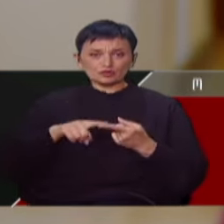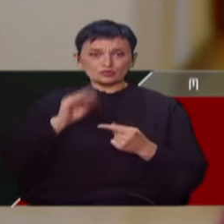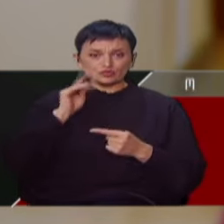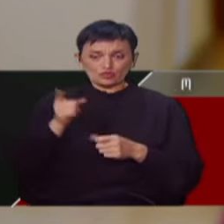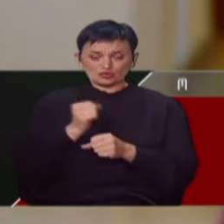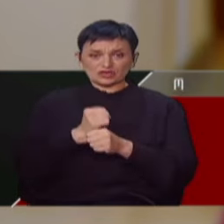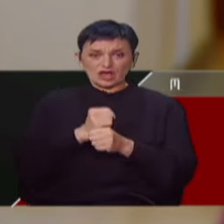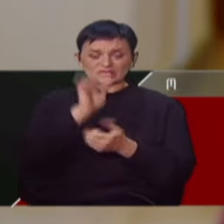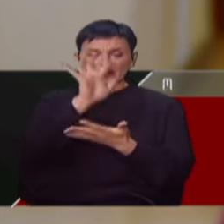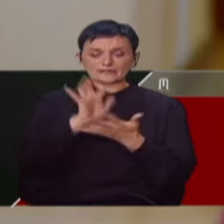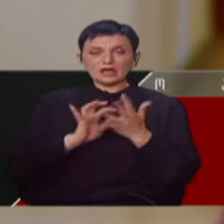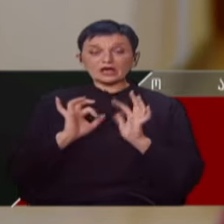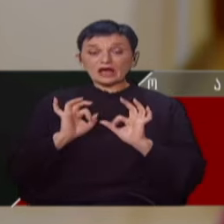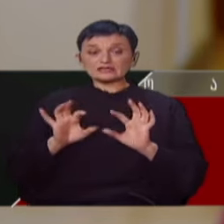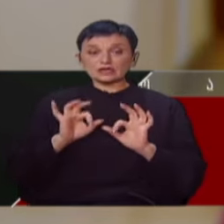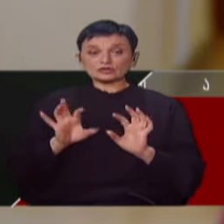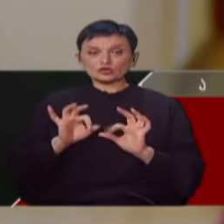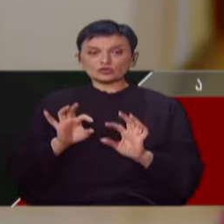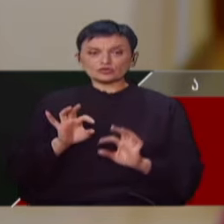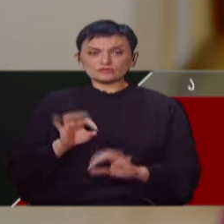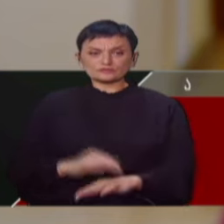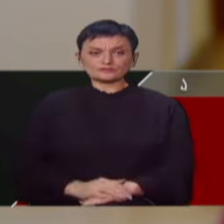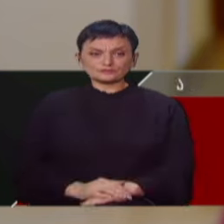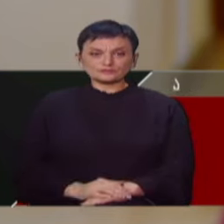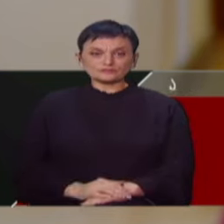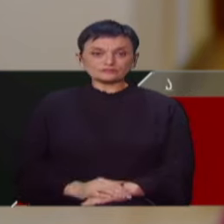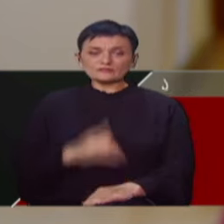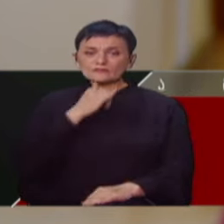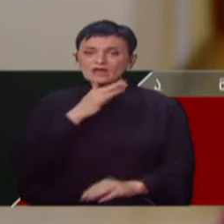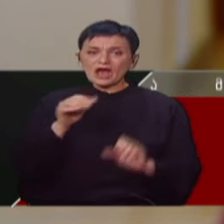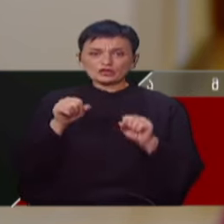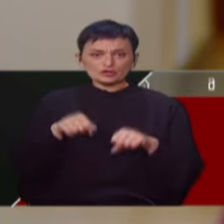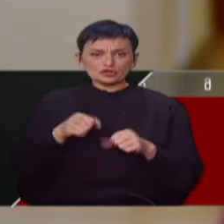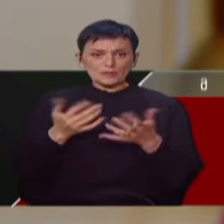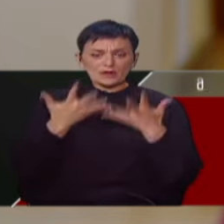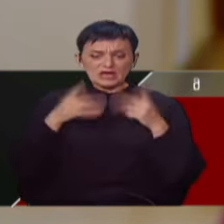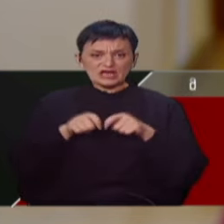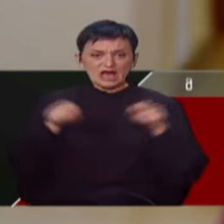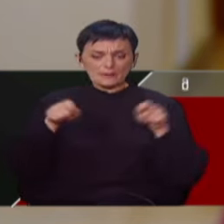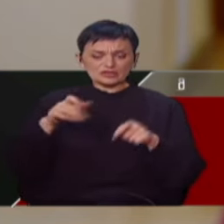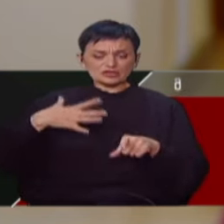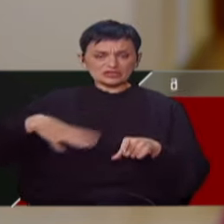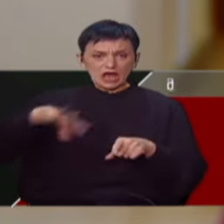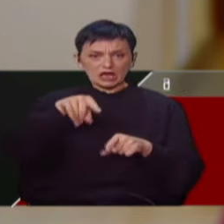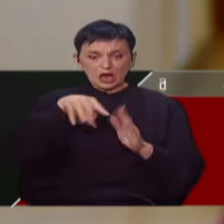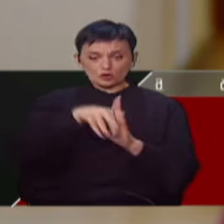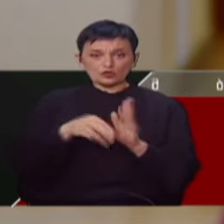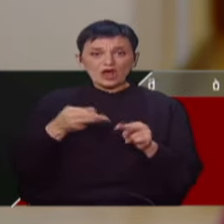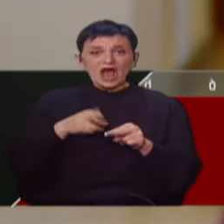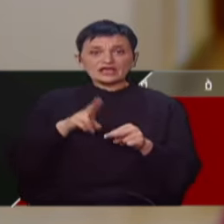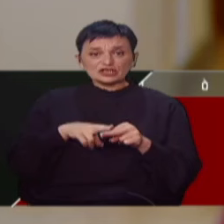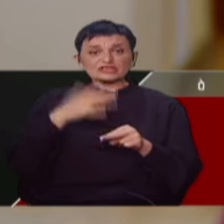აკეთებდა განცხადებას, რომ თურმე აქ არ შეიძლება რომ იყოს გამჭვირვალობა საქართველოში და ეს